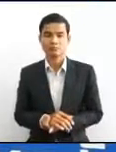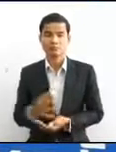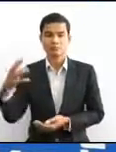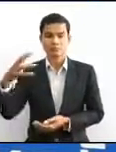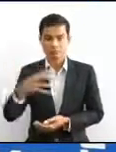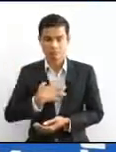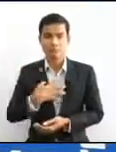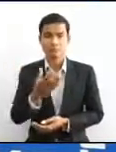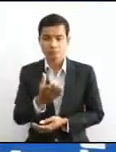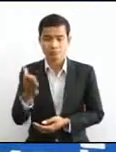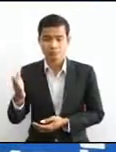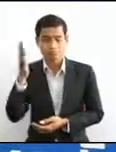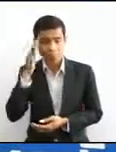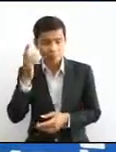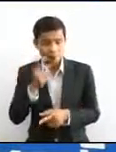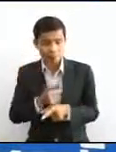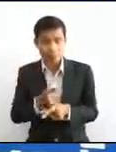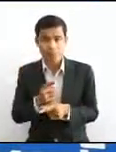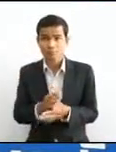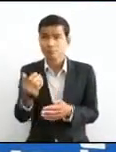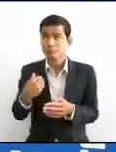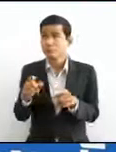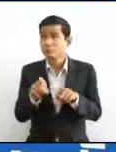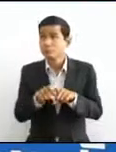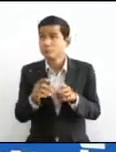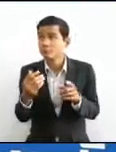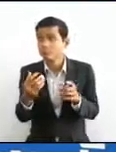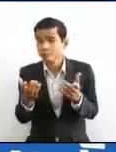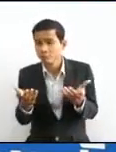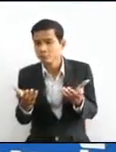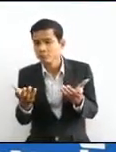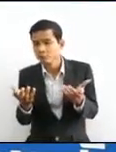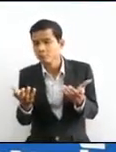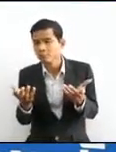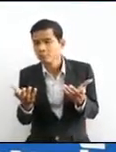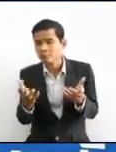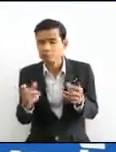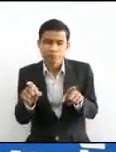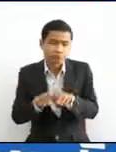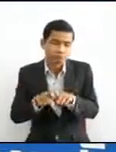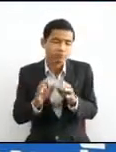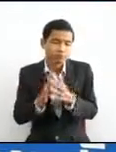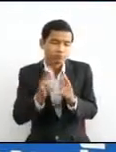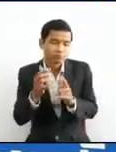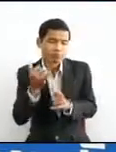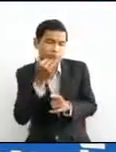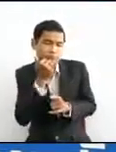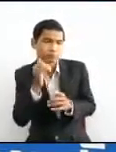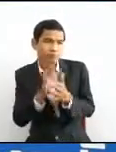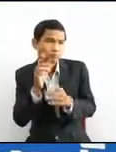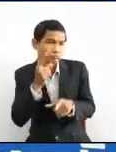trai về con cha là con cài tam nhạc rú nát ba mình trời con tiếng tòa tam nhạc rú chăm nắng